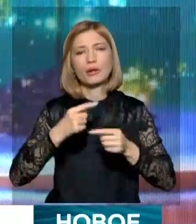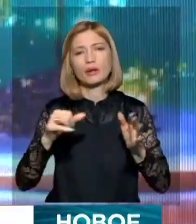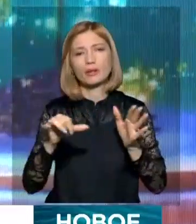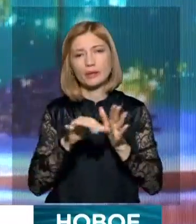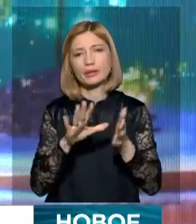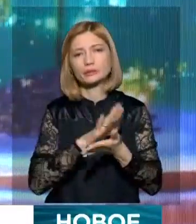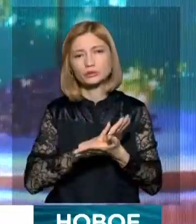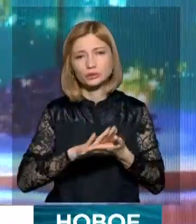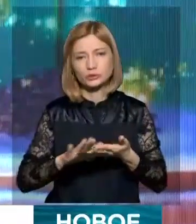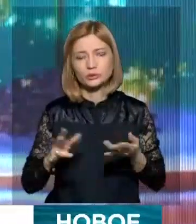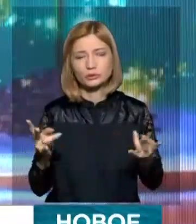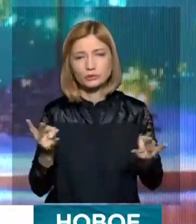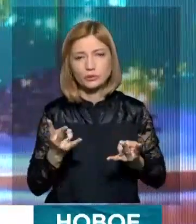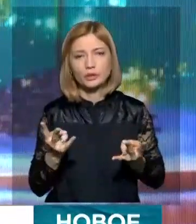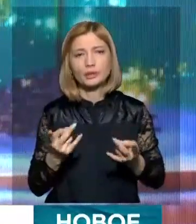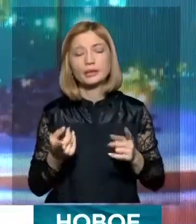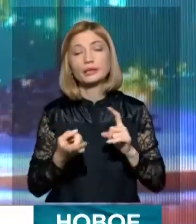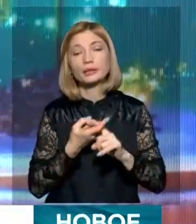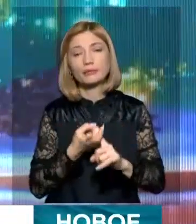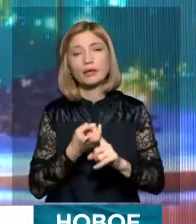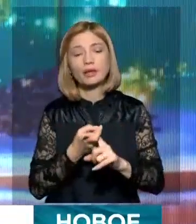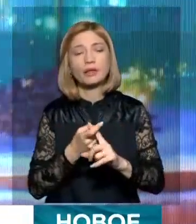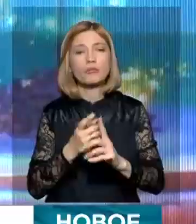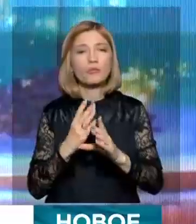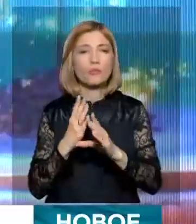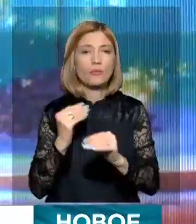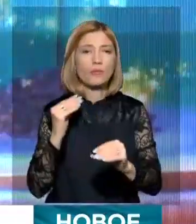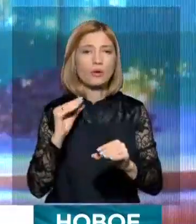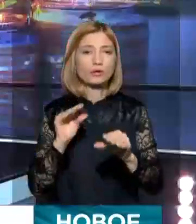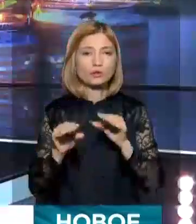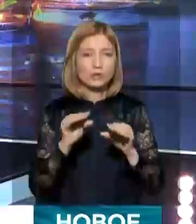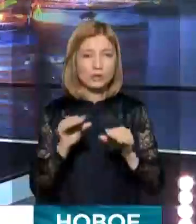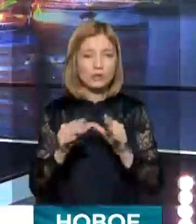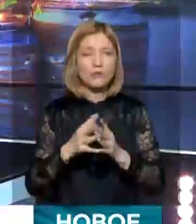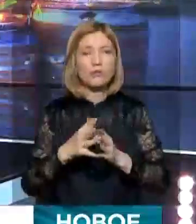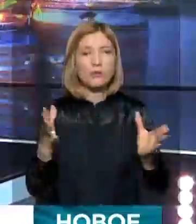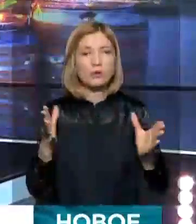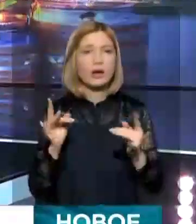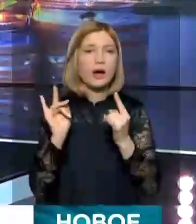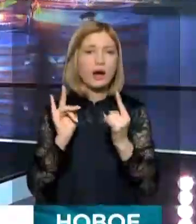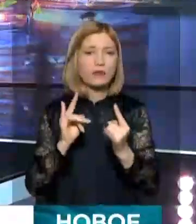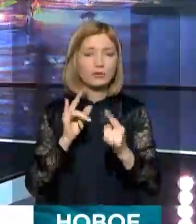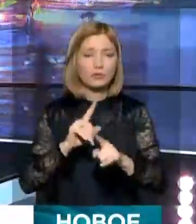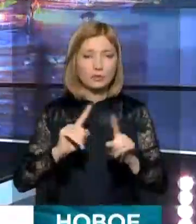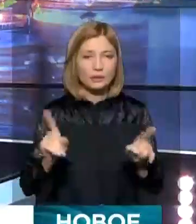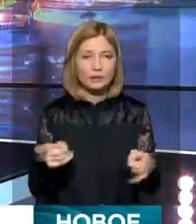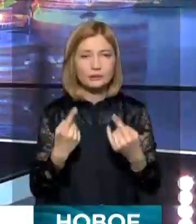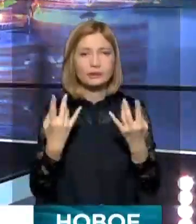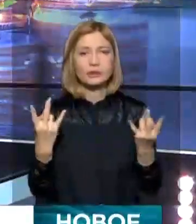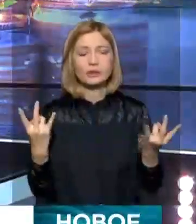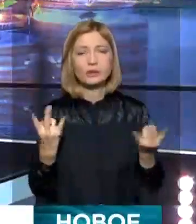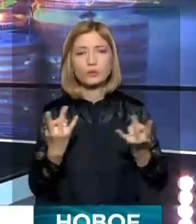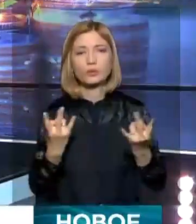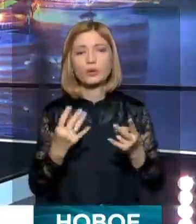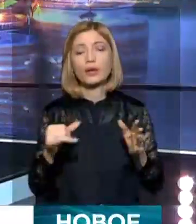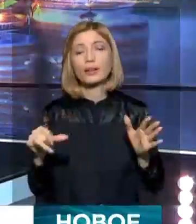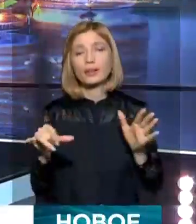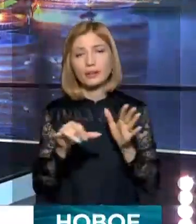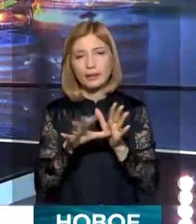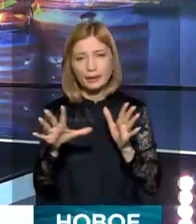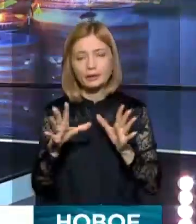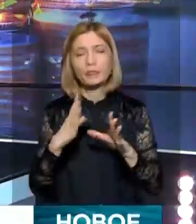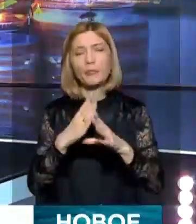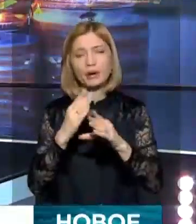это прежде всего развитие общественного транспорта, развитие так называемых электрокаров, да, то